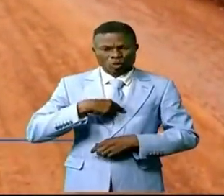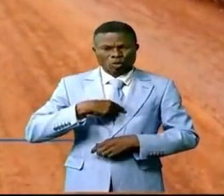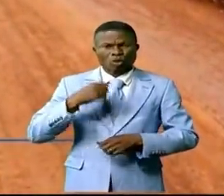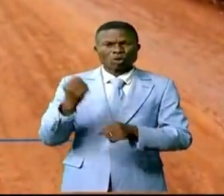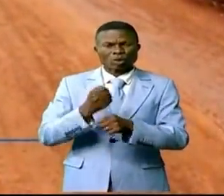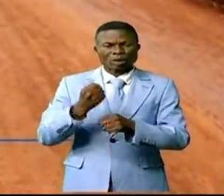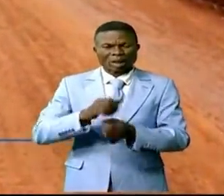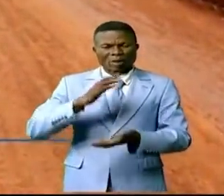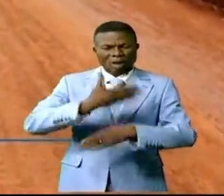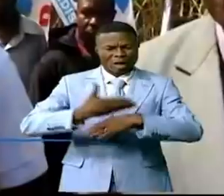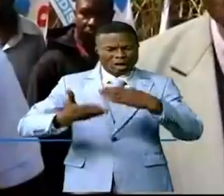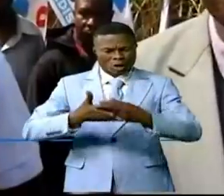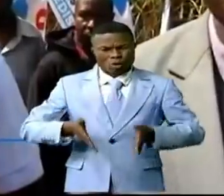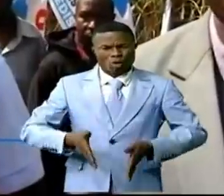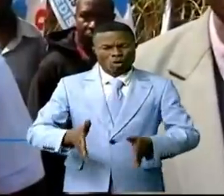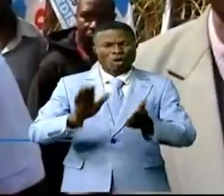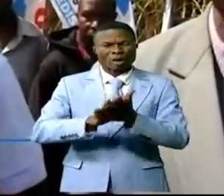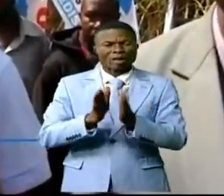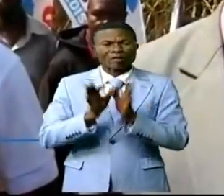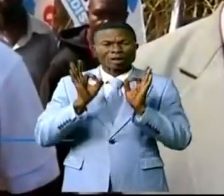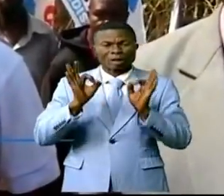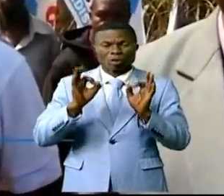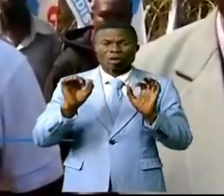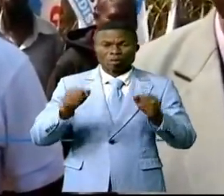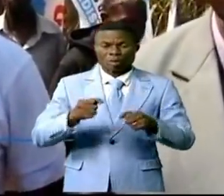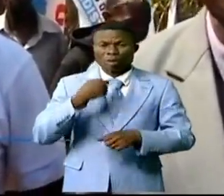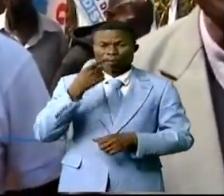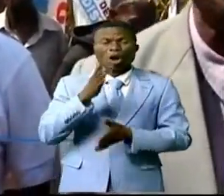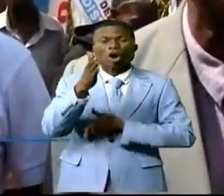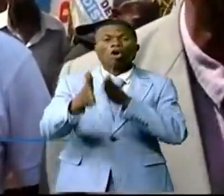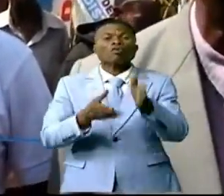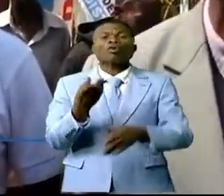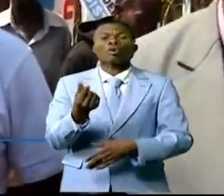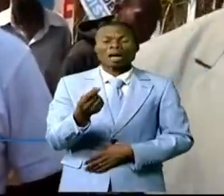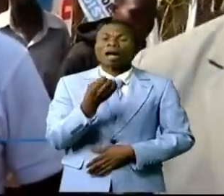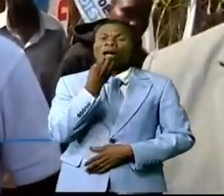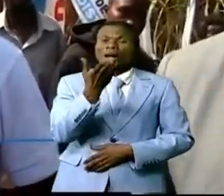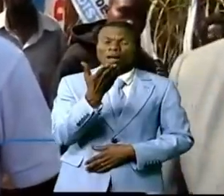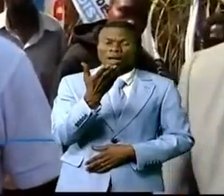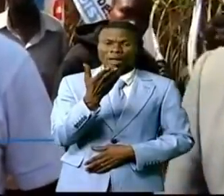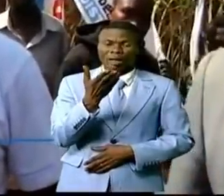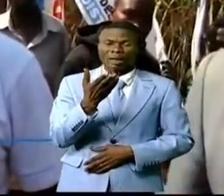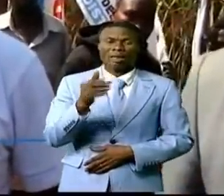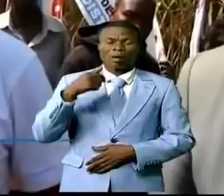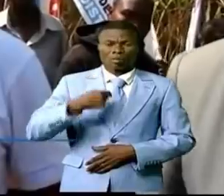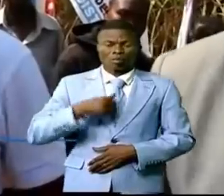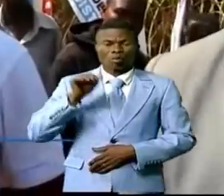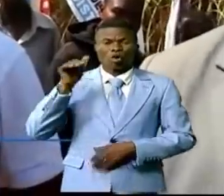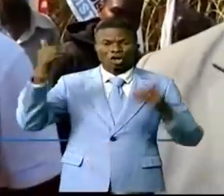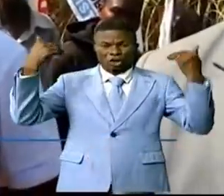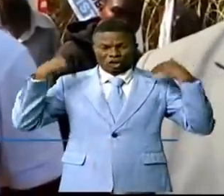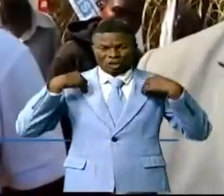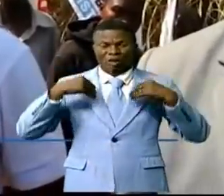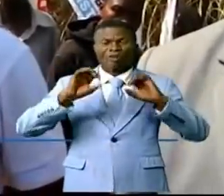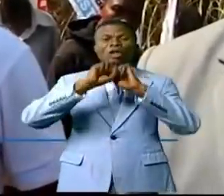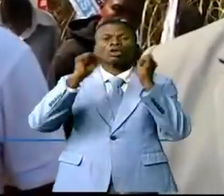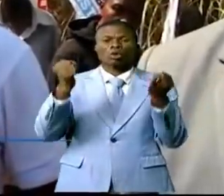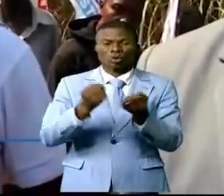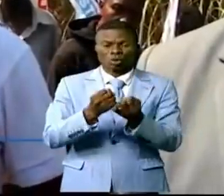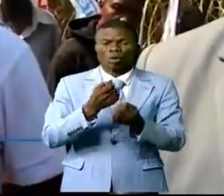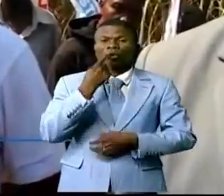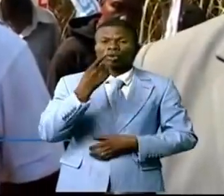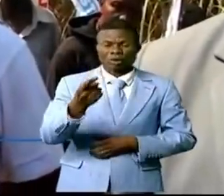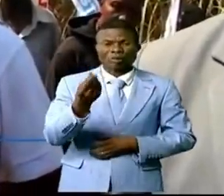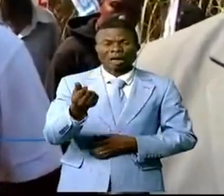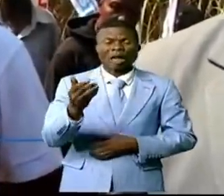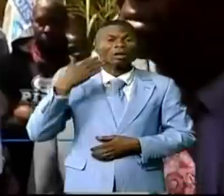la réhabilitation de la route. On peut parler de détournement. Si moi, le directeur de l'Office des routes, j'ai dit, écoutez, on n'a plus de